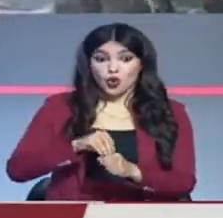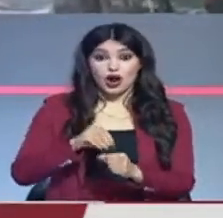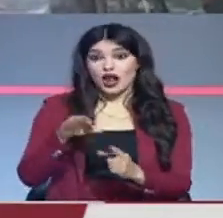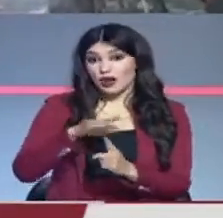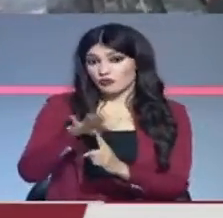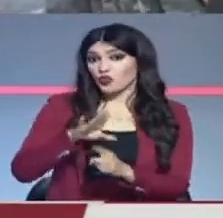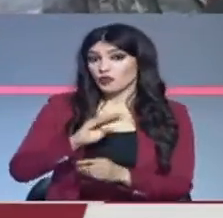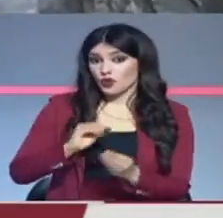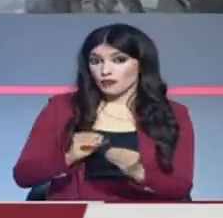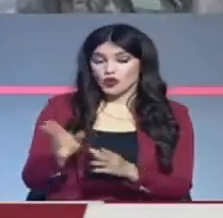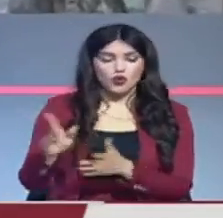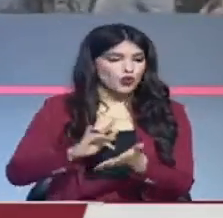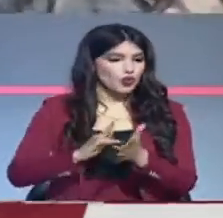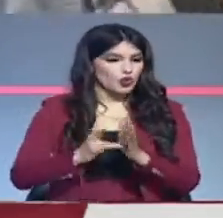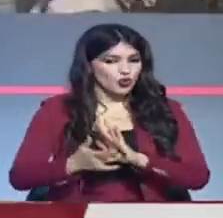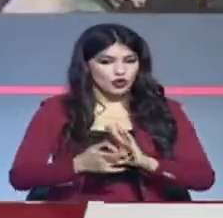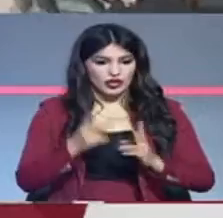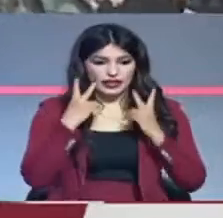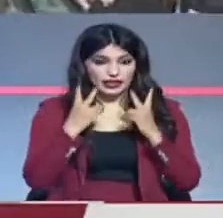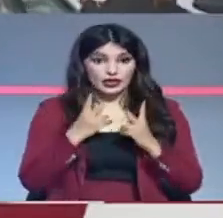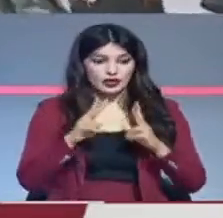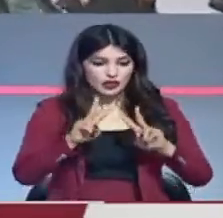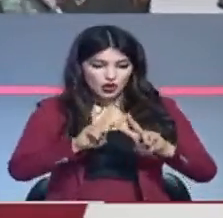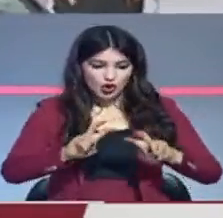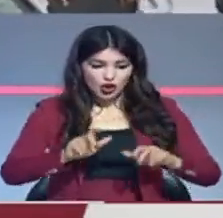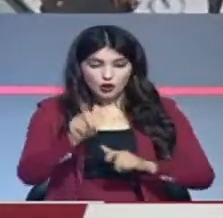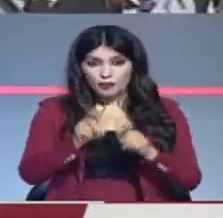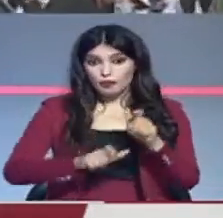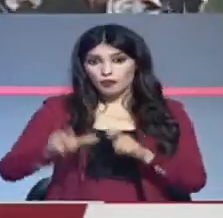وضد كل هذا يبدو الاستاذ